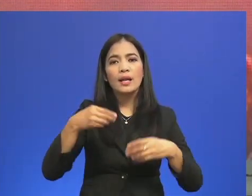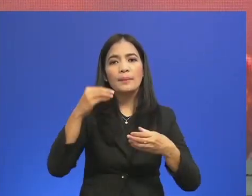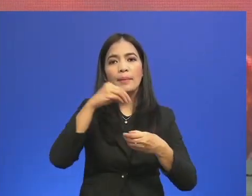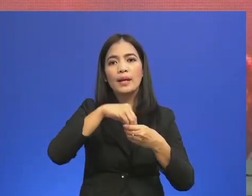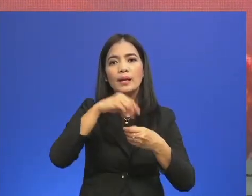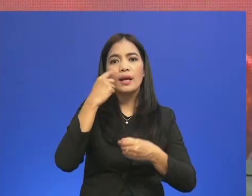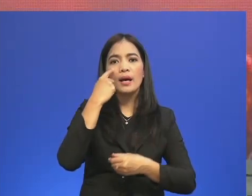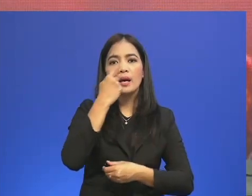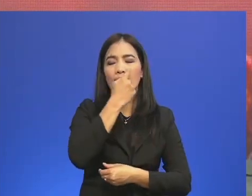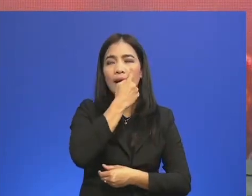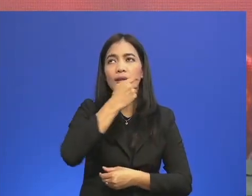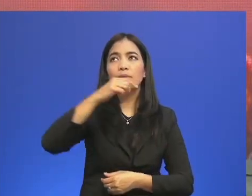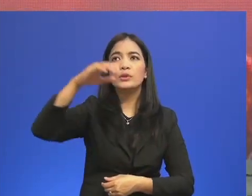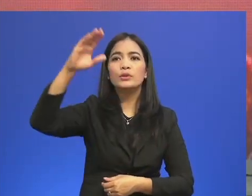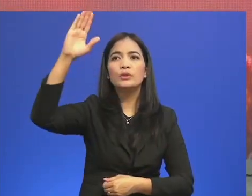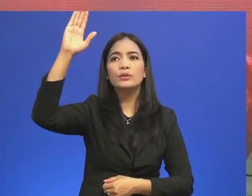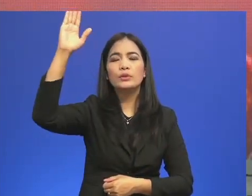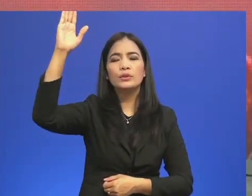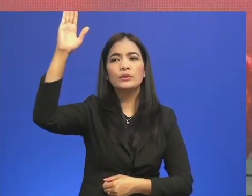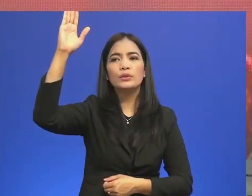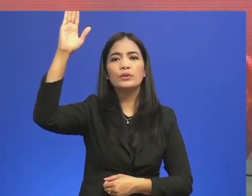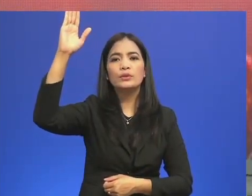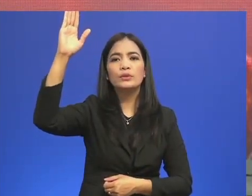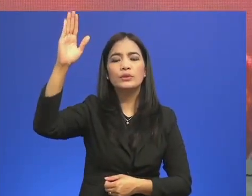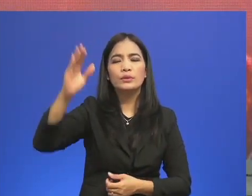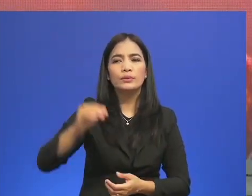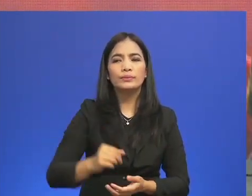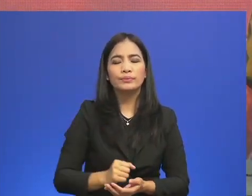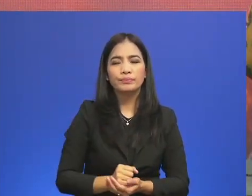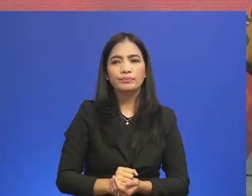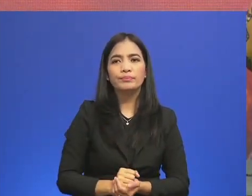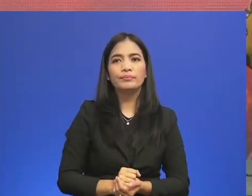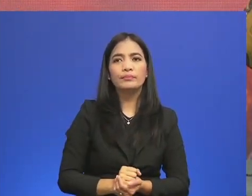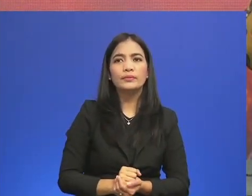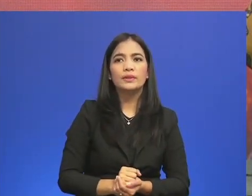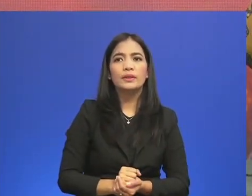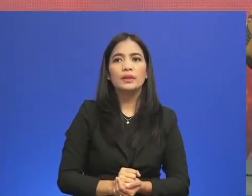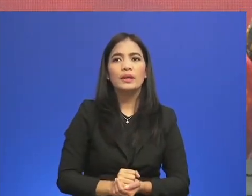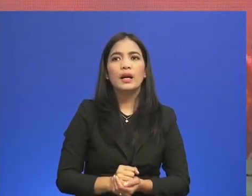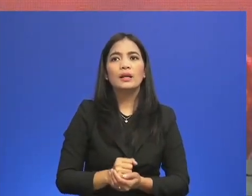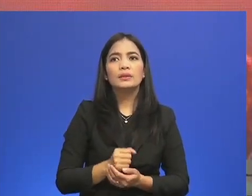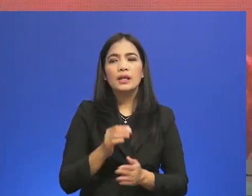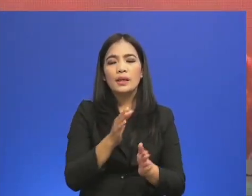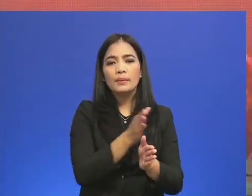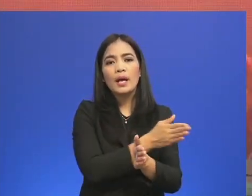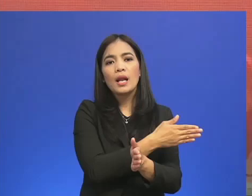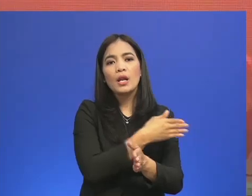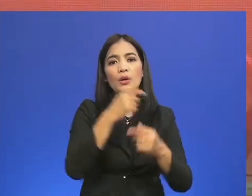dalam pandangan-Mu, Bapa.